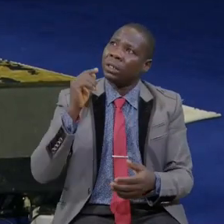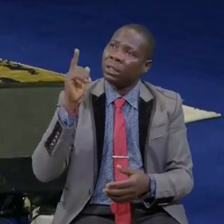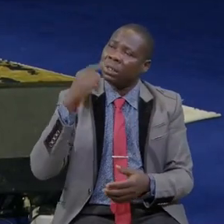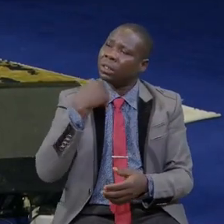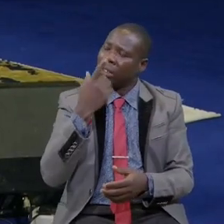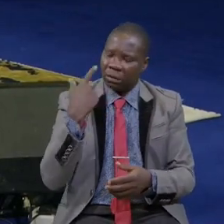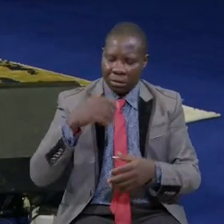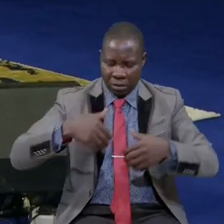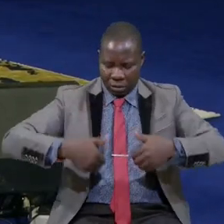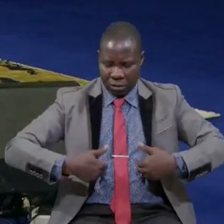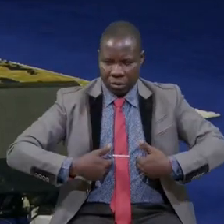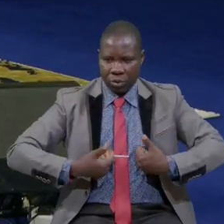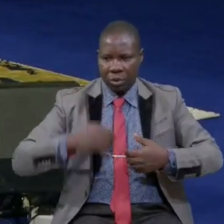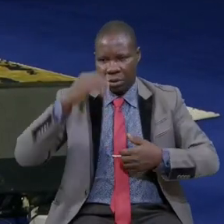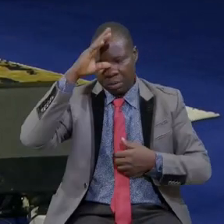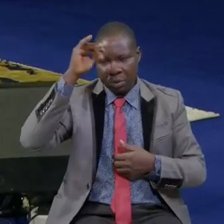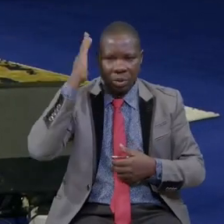chancellent.